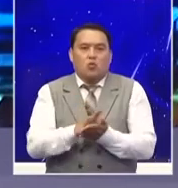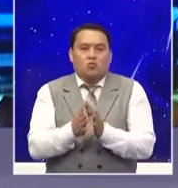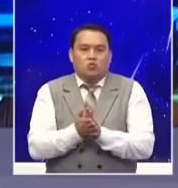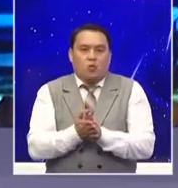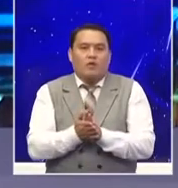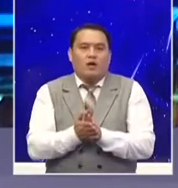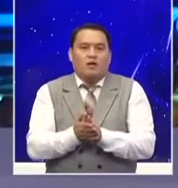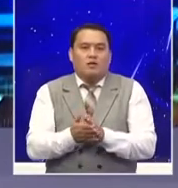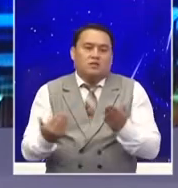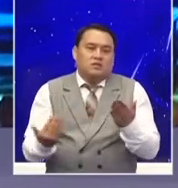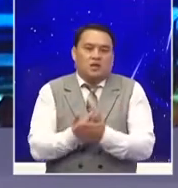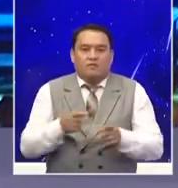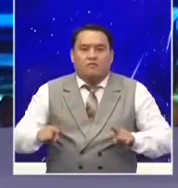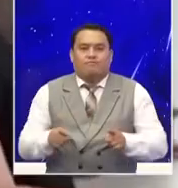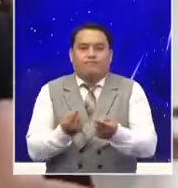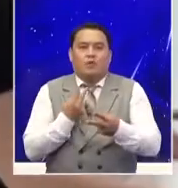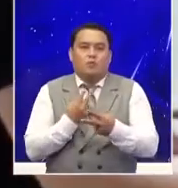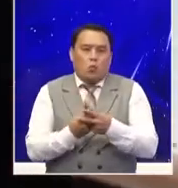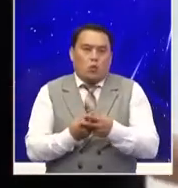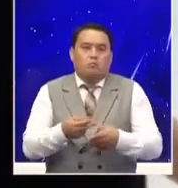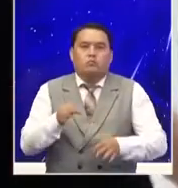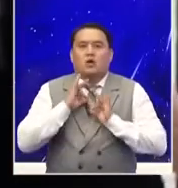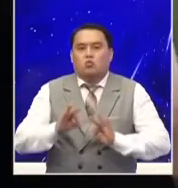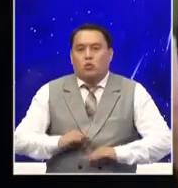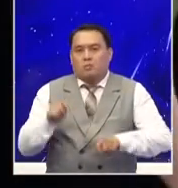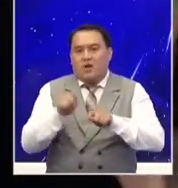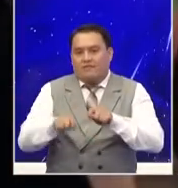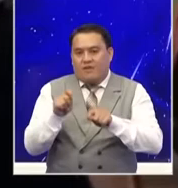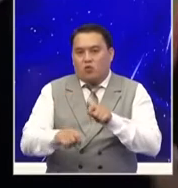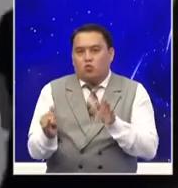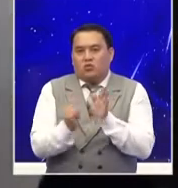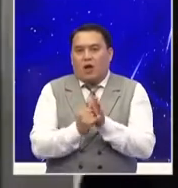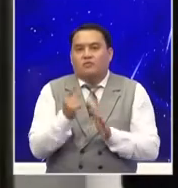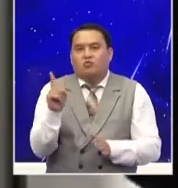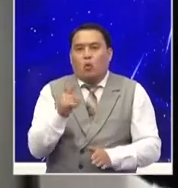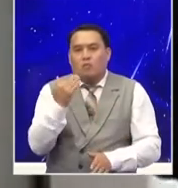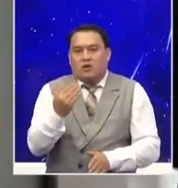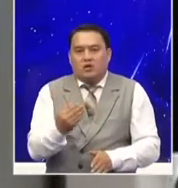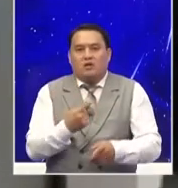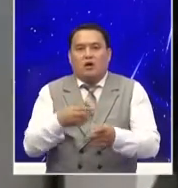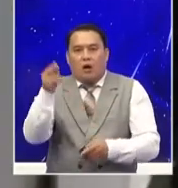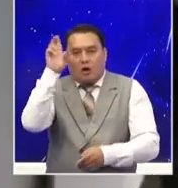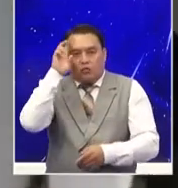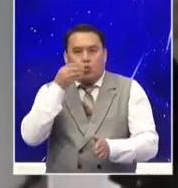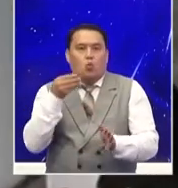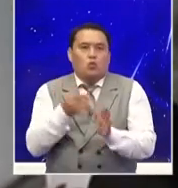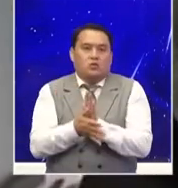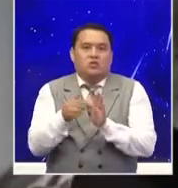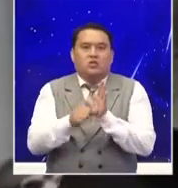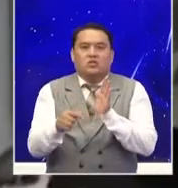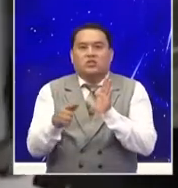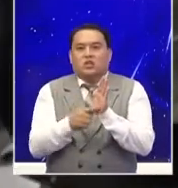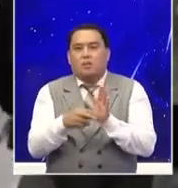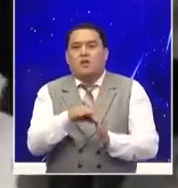условно-досрочно, снова поместили под стражу. В ходе прокурорской проверки было установлено, что он все еще не возместил государству ущерб в